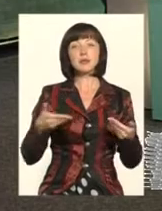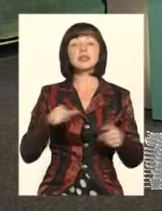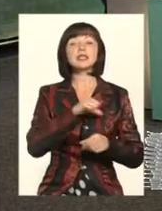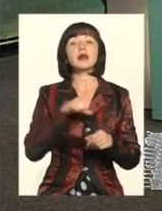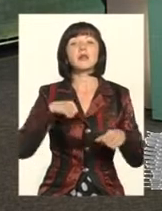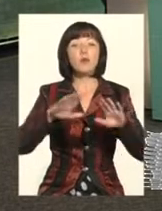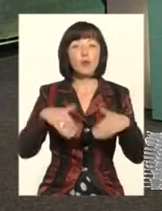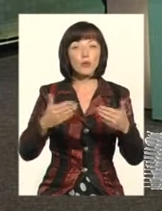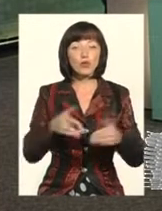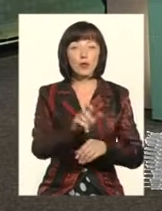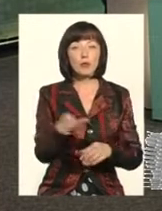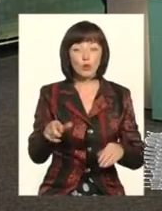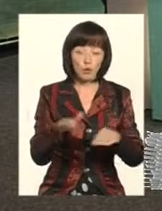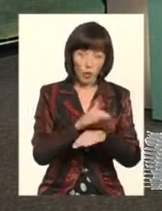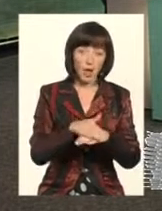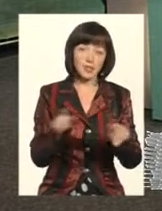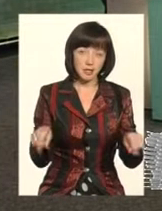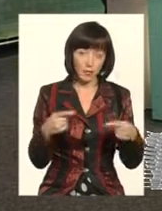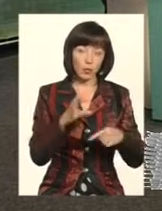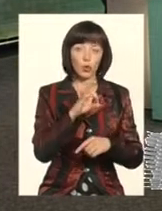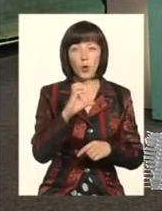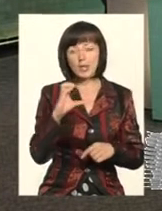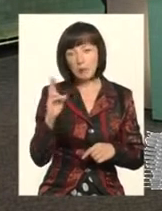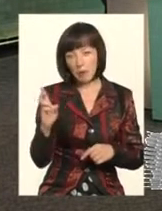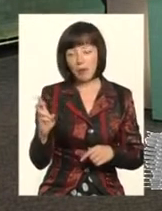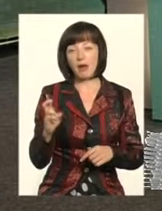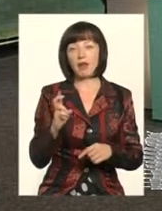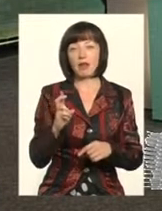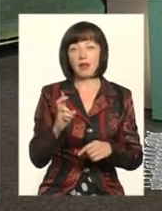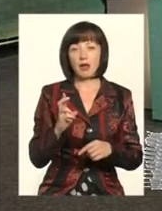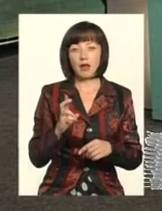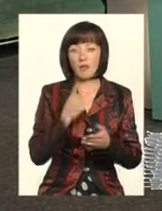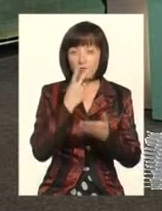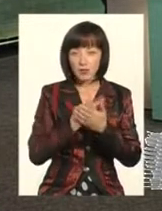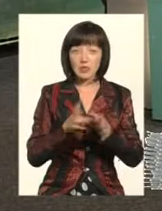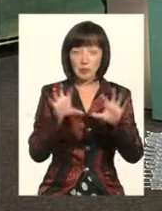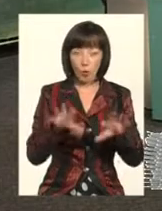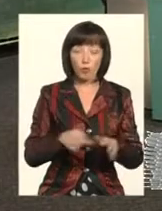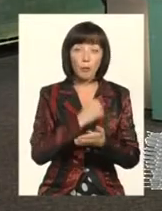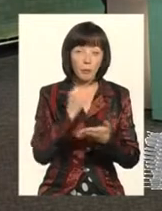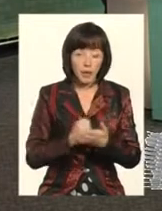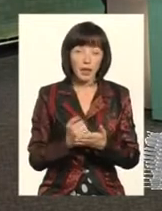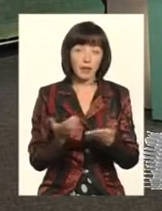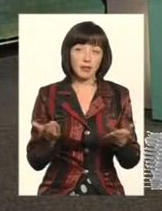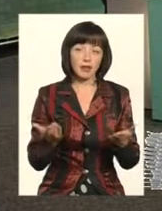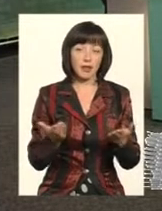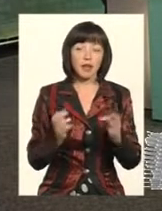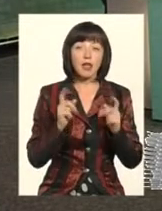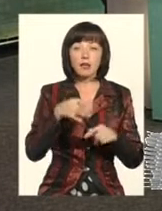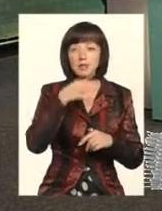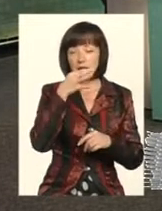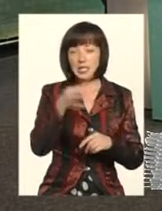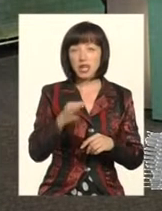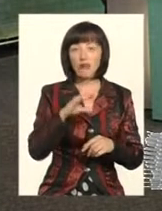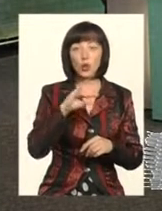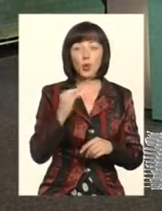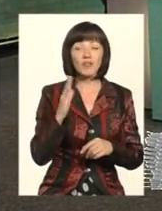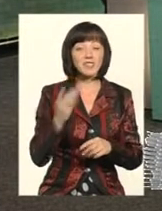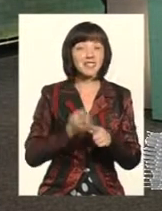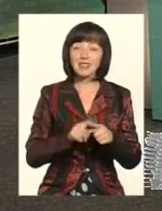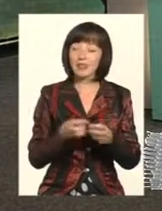будь ласка, беріть, створюйте ОСББ, виходячи з цього, що закону прийнятий. Ну, як сказав Юрій Владиславович, це